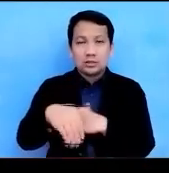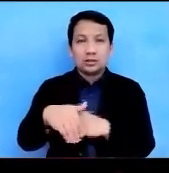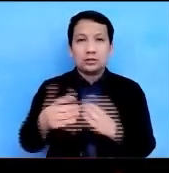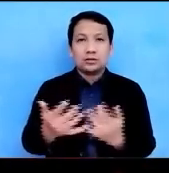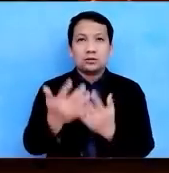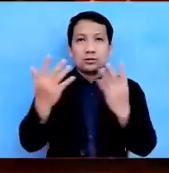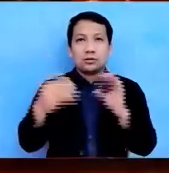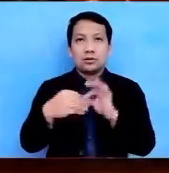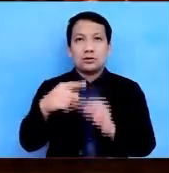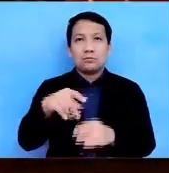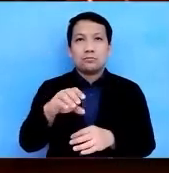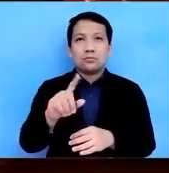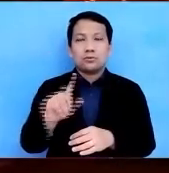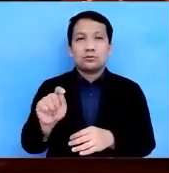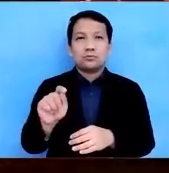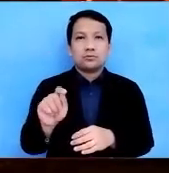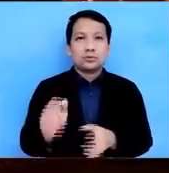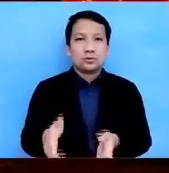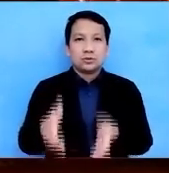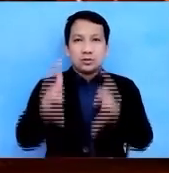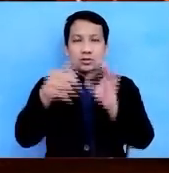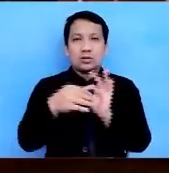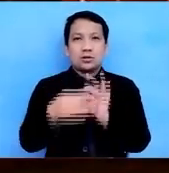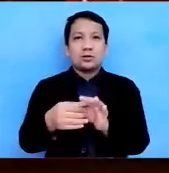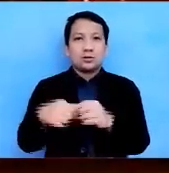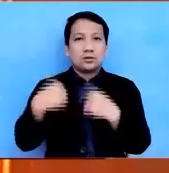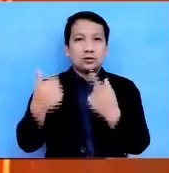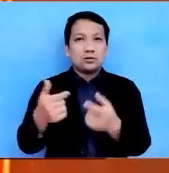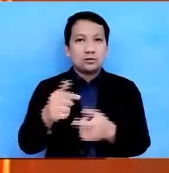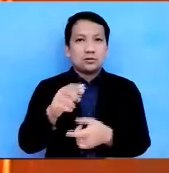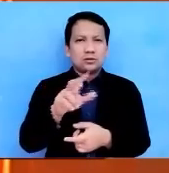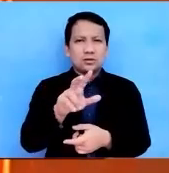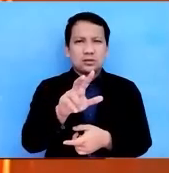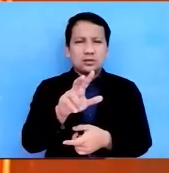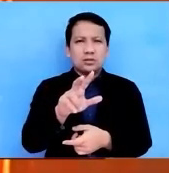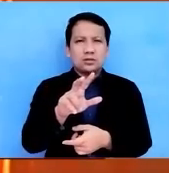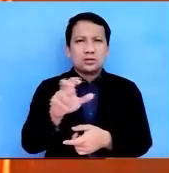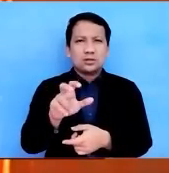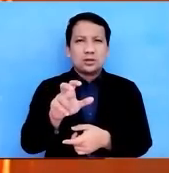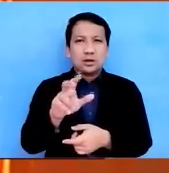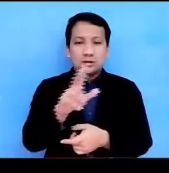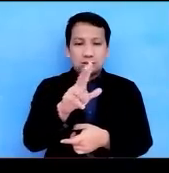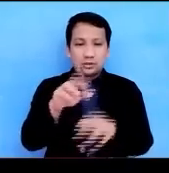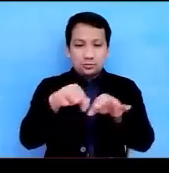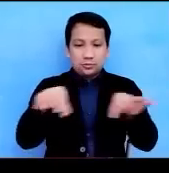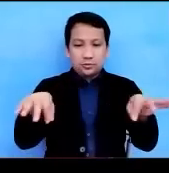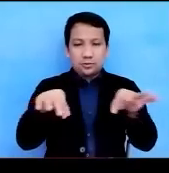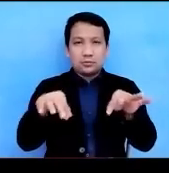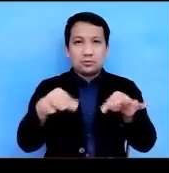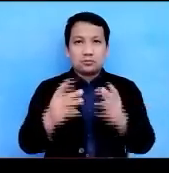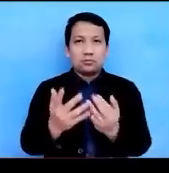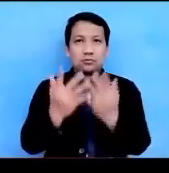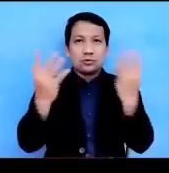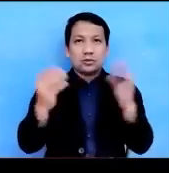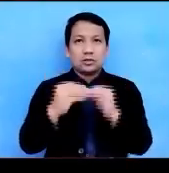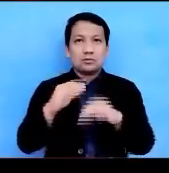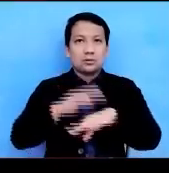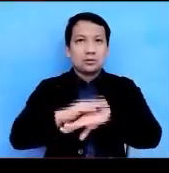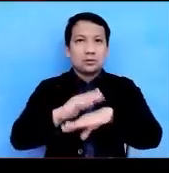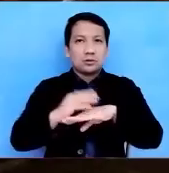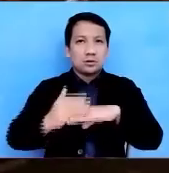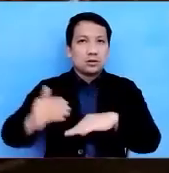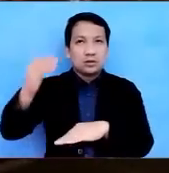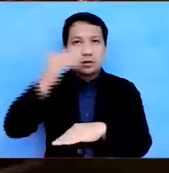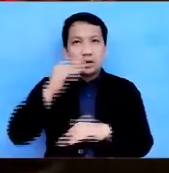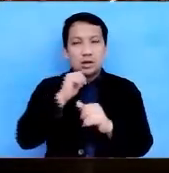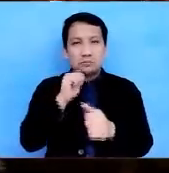post office. Gumapang ang apoy hanggang sa 3rd palapag at idineklara na ang sunog sa pinakamataas na alarma. Ibig sabihin,